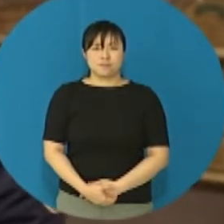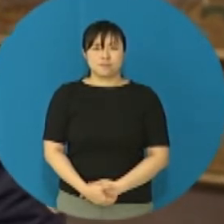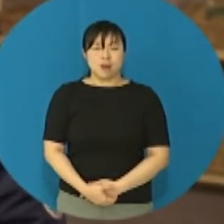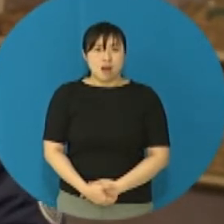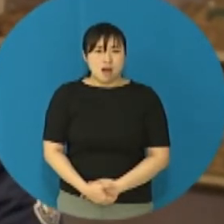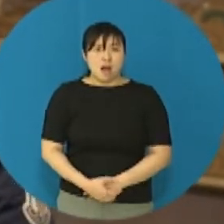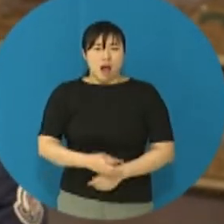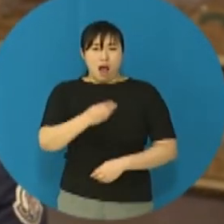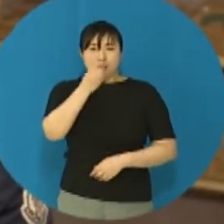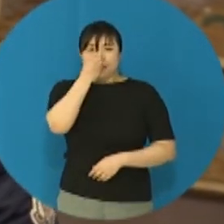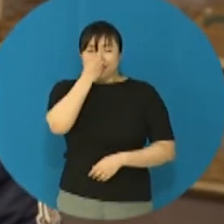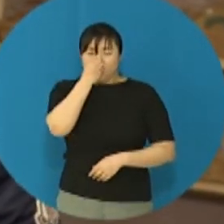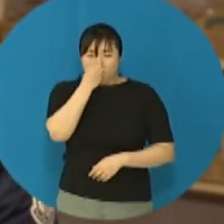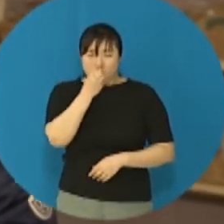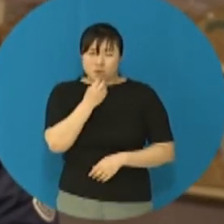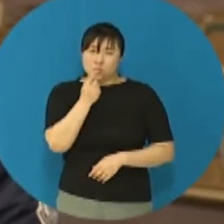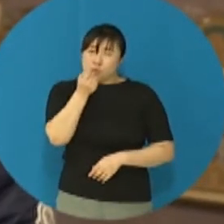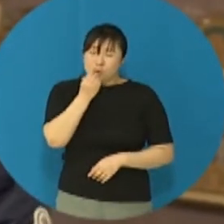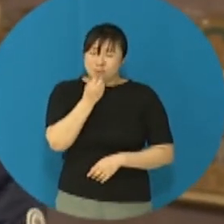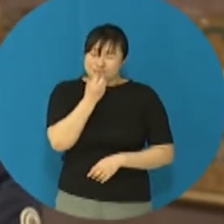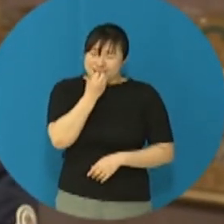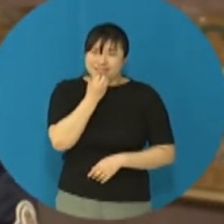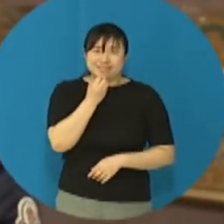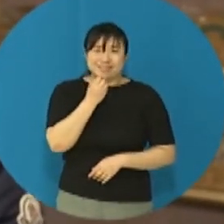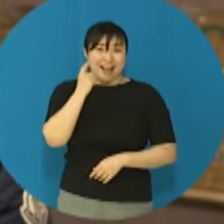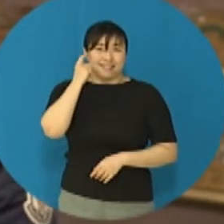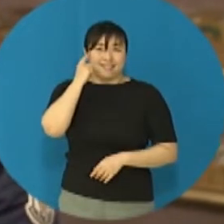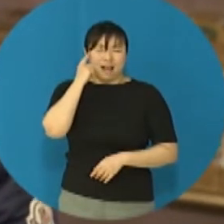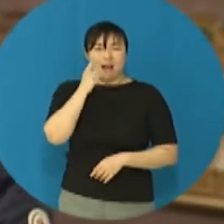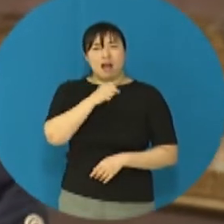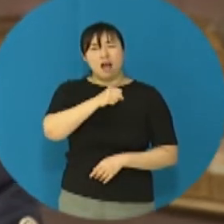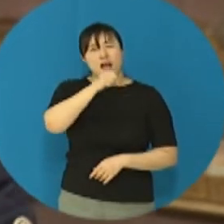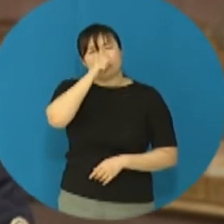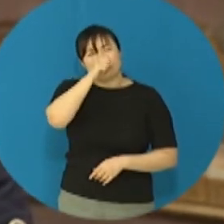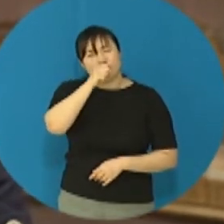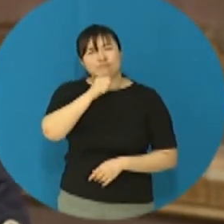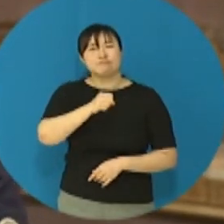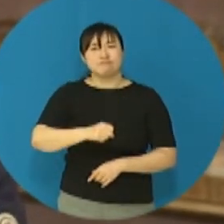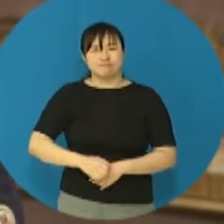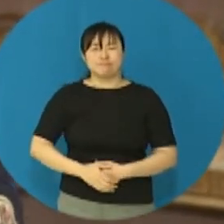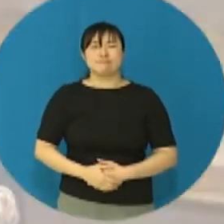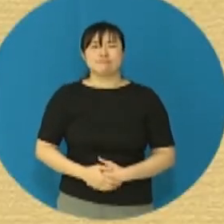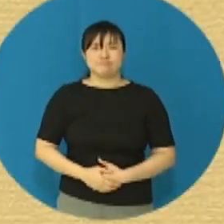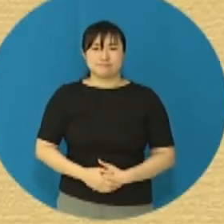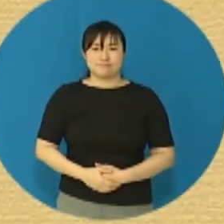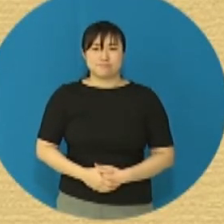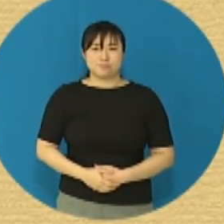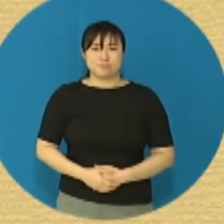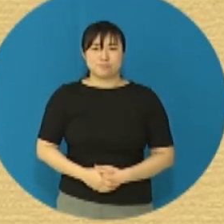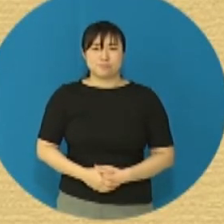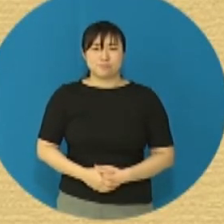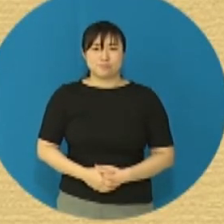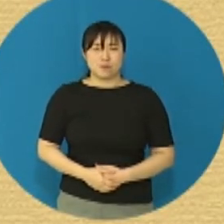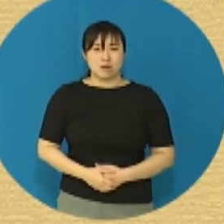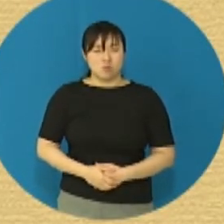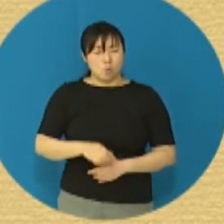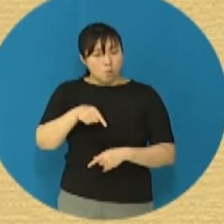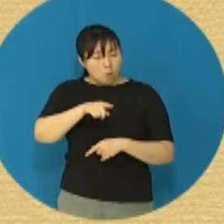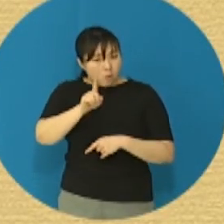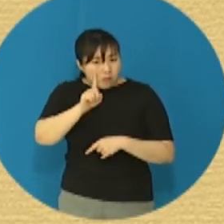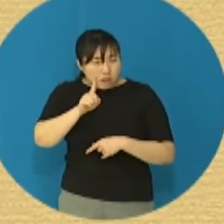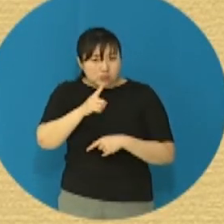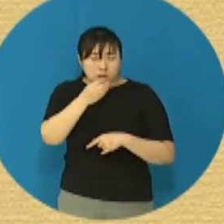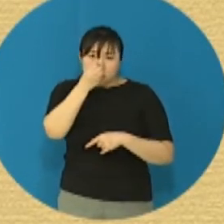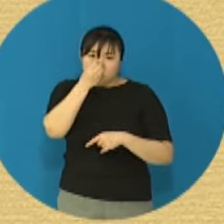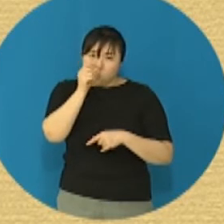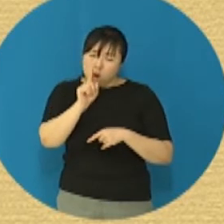いちごのちょっとした酸味が効いていていいですね。で、いちごのちょっとつぶつぶ感っ